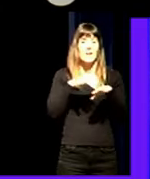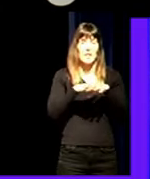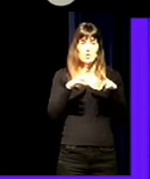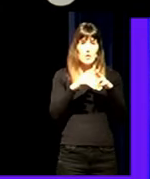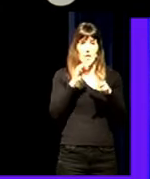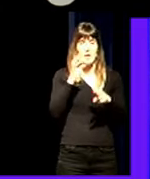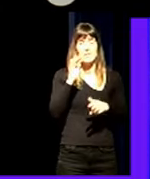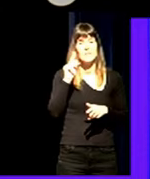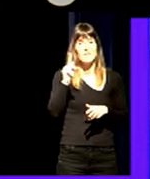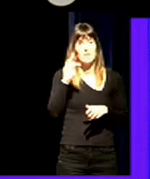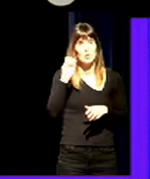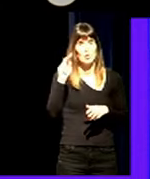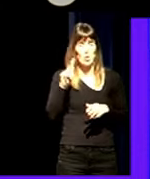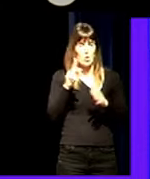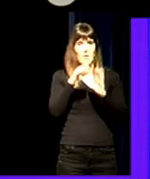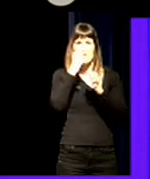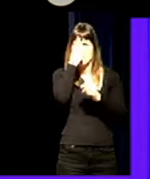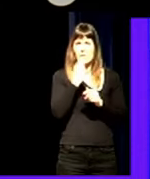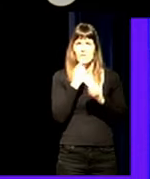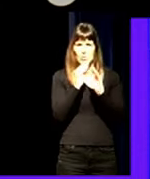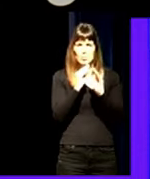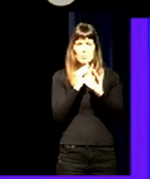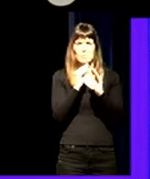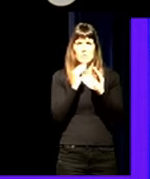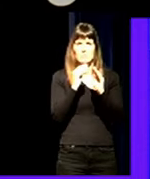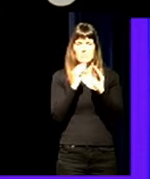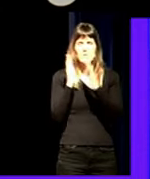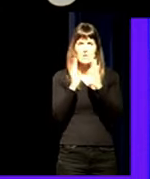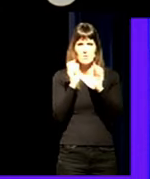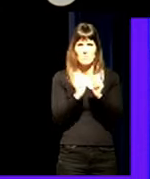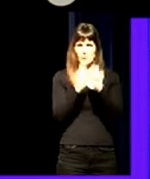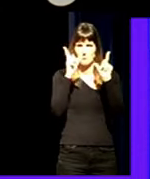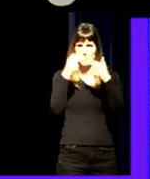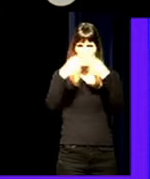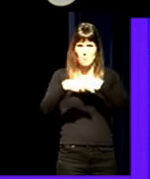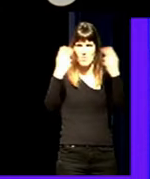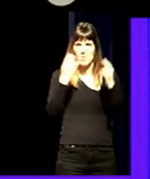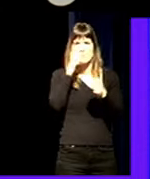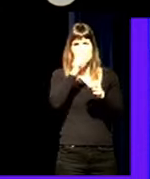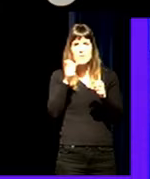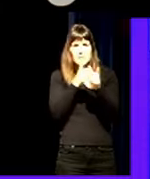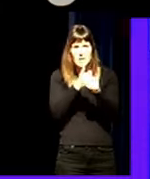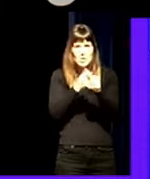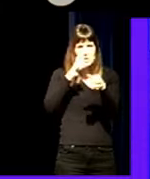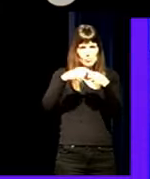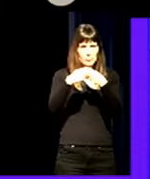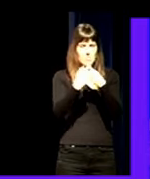izatea, jarraitzaile pila izatea, oda mila jarraitzaile izatea,